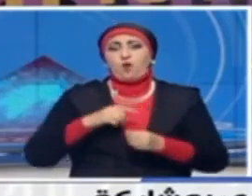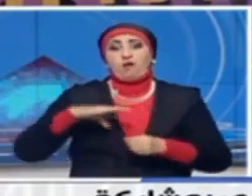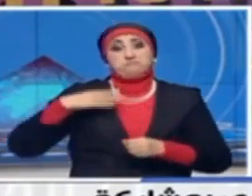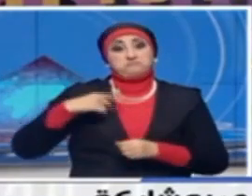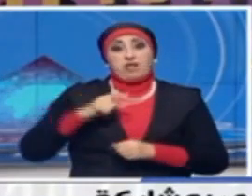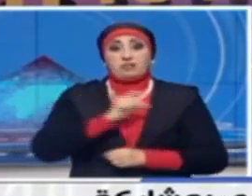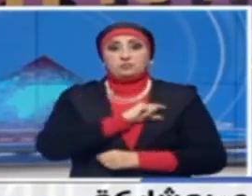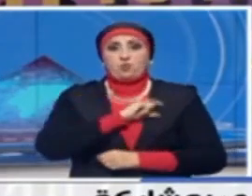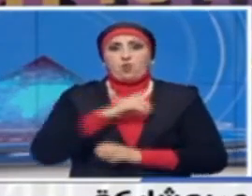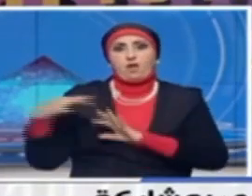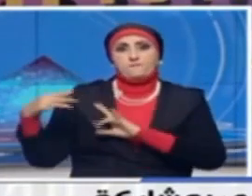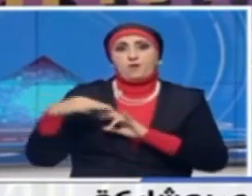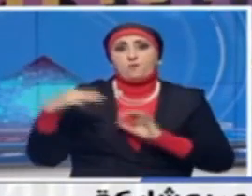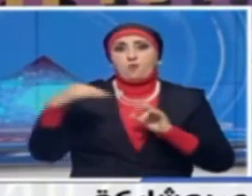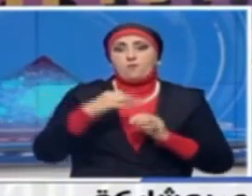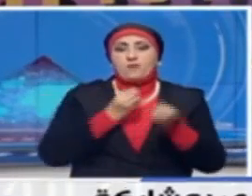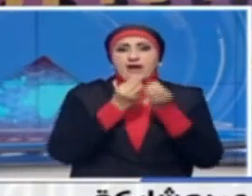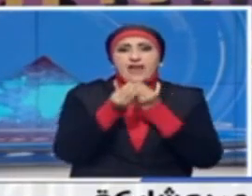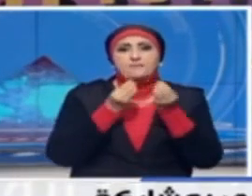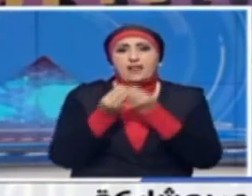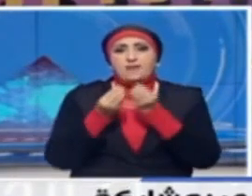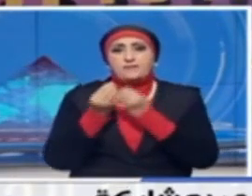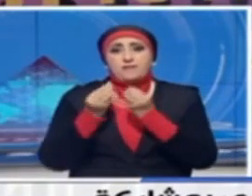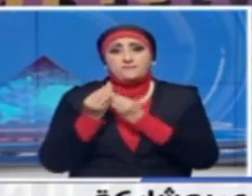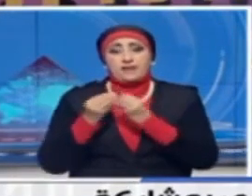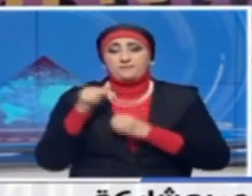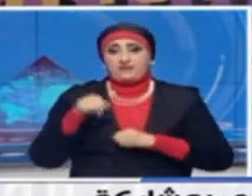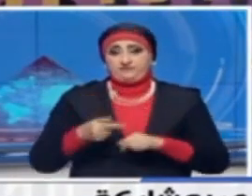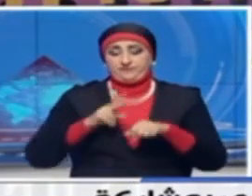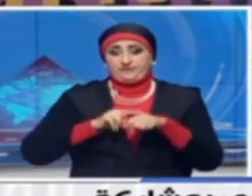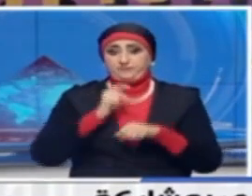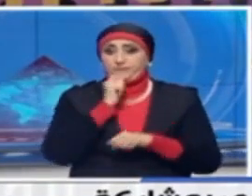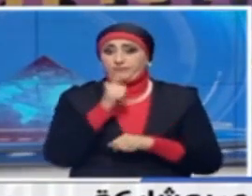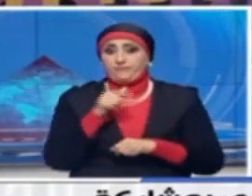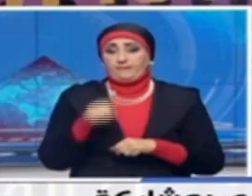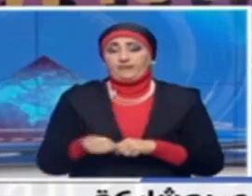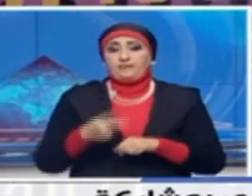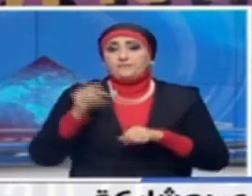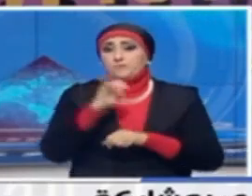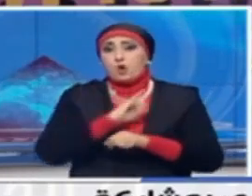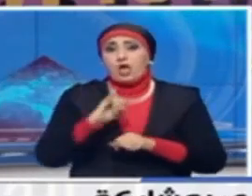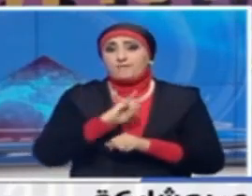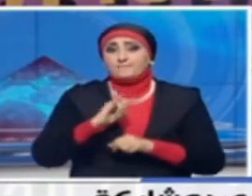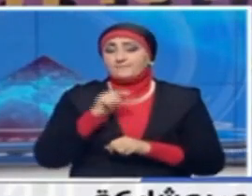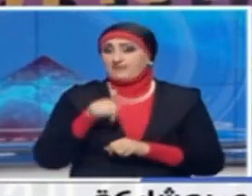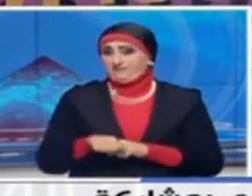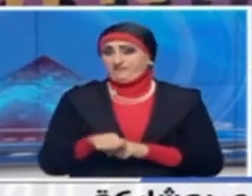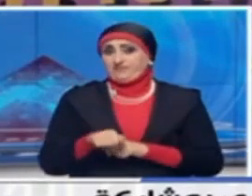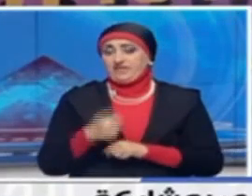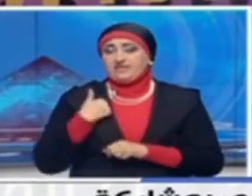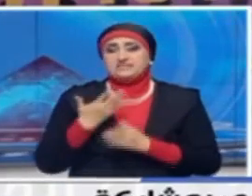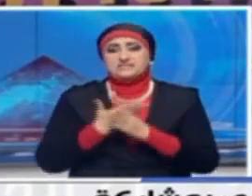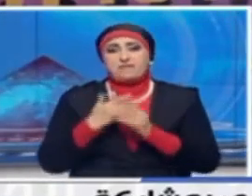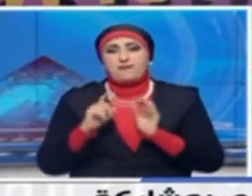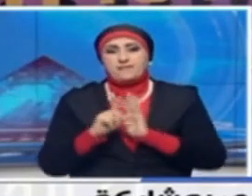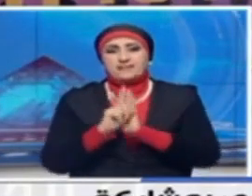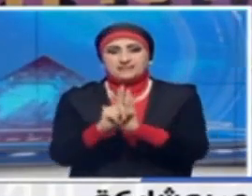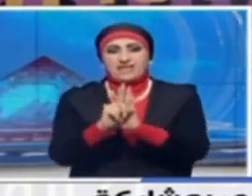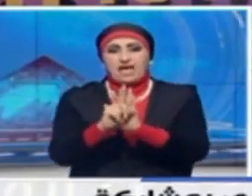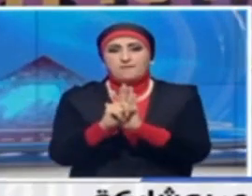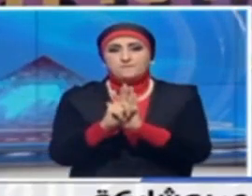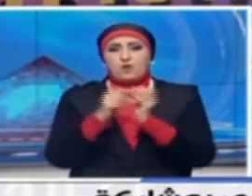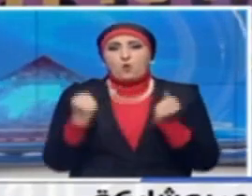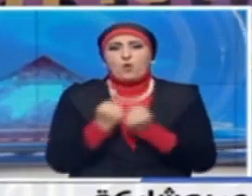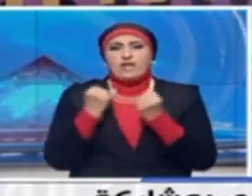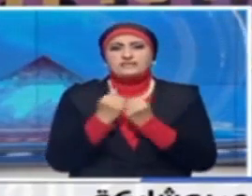الطلاب، وأجريت معه حوارا داخل هذه المنصة، تحدث خلالها عن أهمية هذه الفعاليات في دعم وتدريب